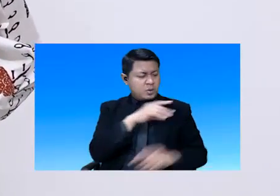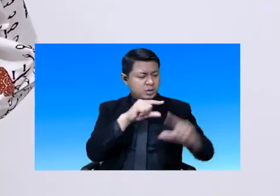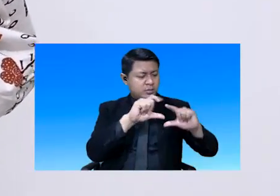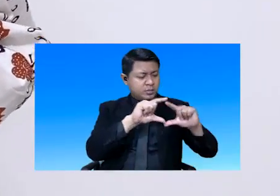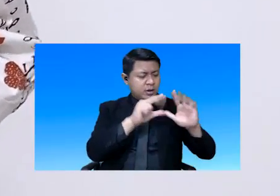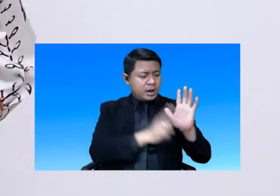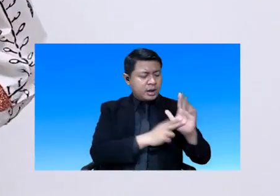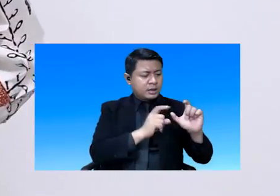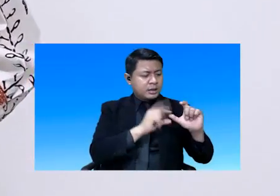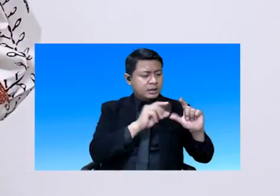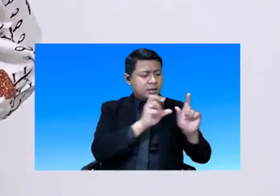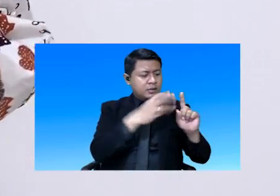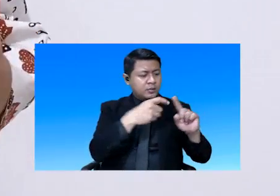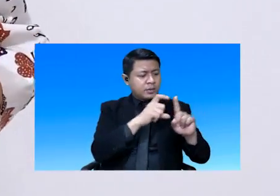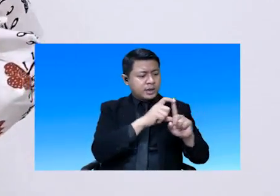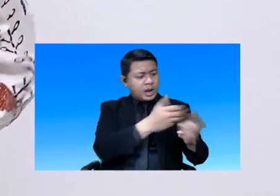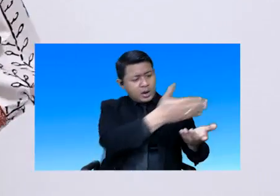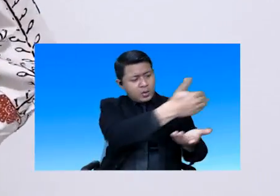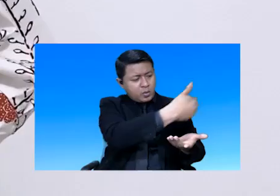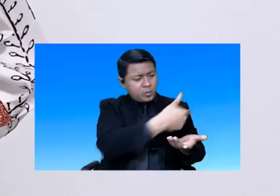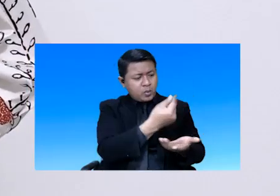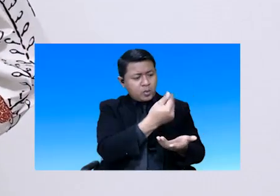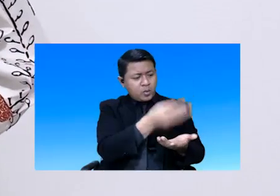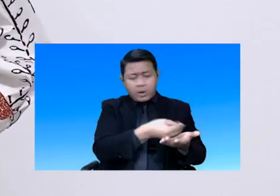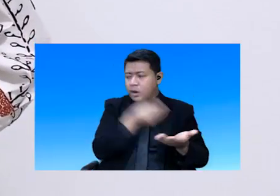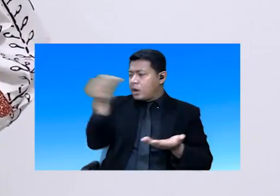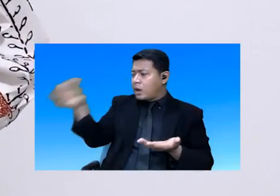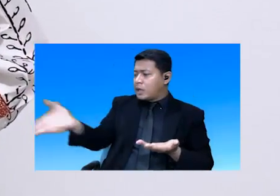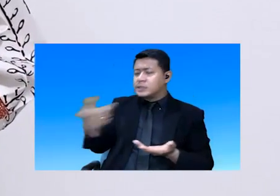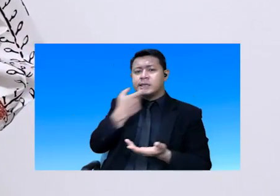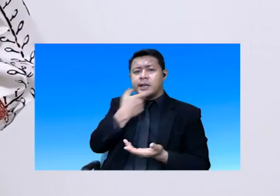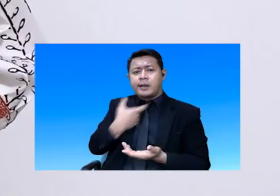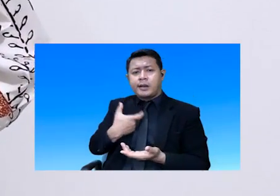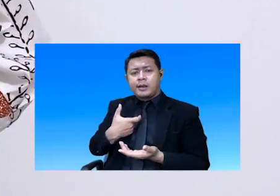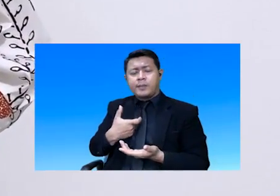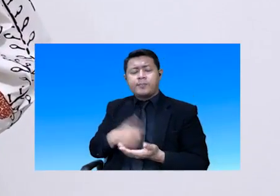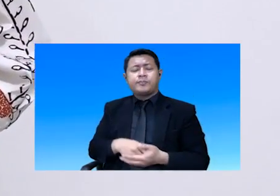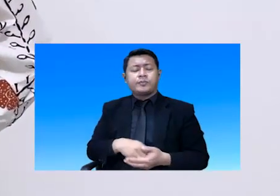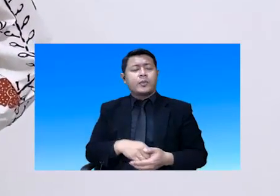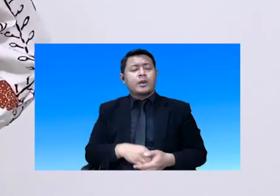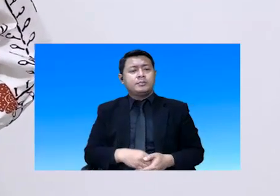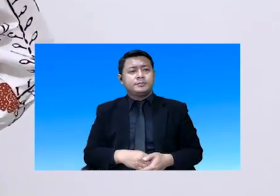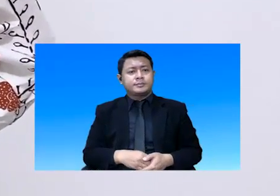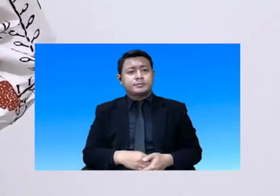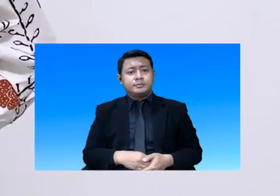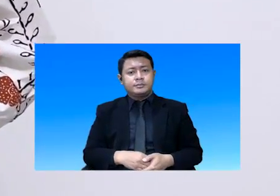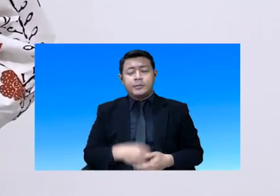yuk kita kumpul-kumpul uang yuk untuk kasih nenek tua itu. Jadi waktu itu nenek tua